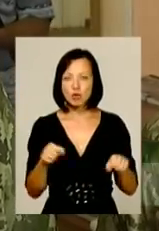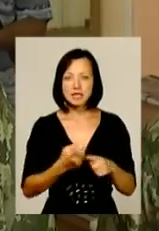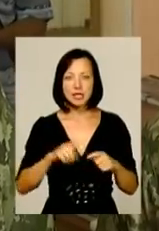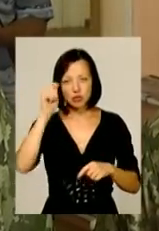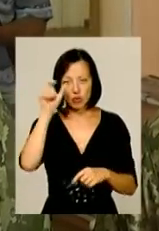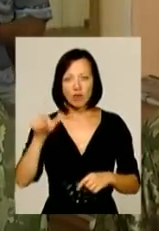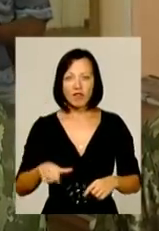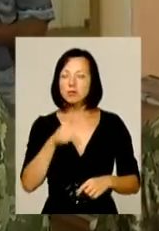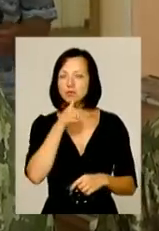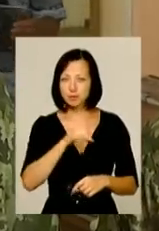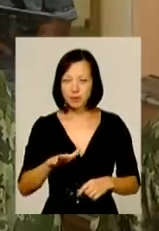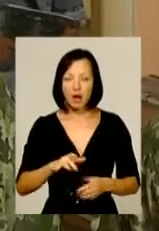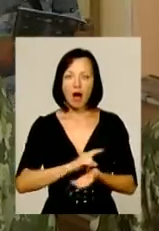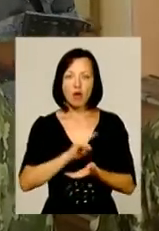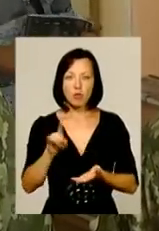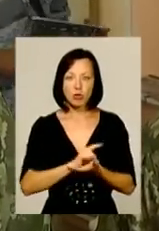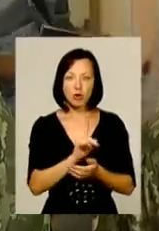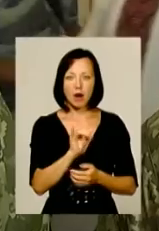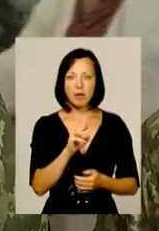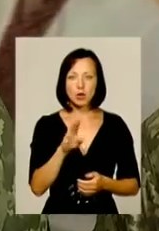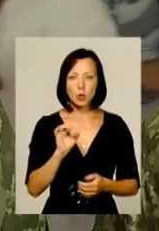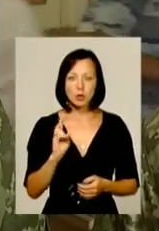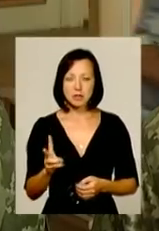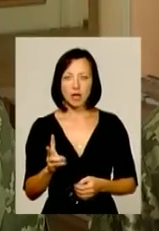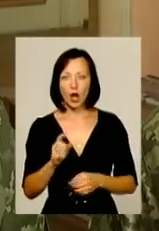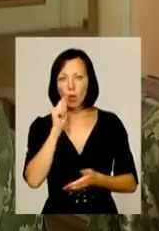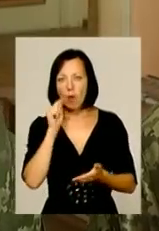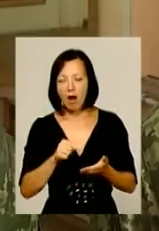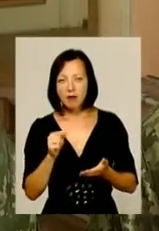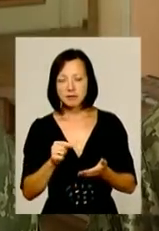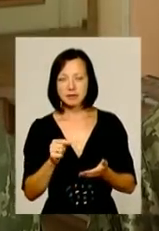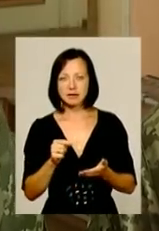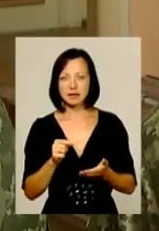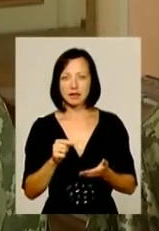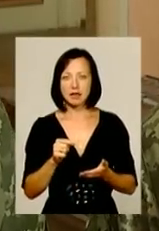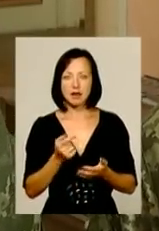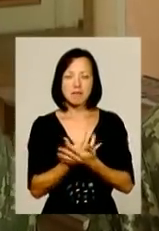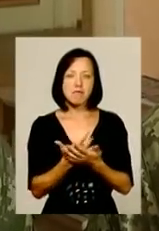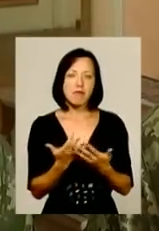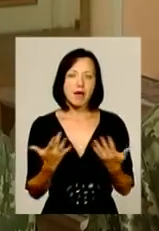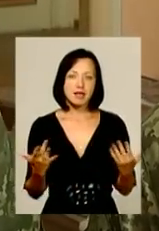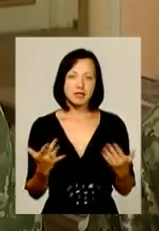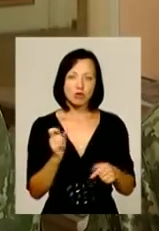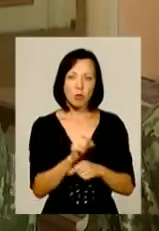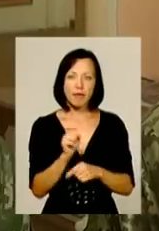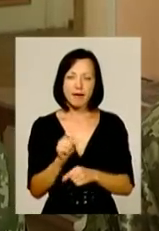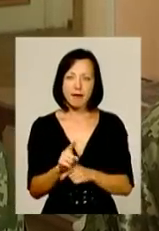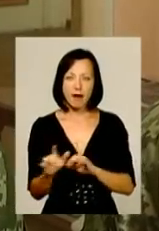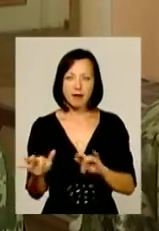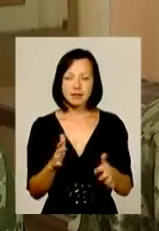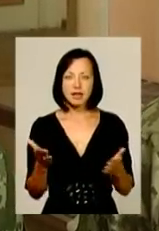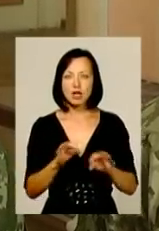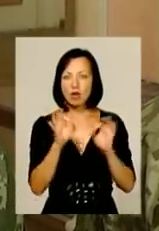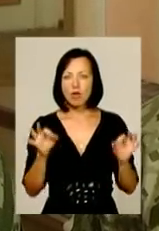чоловік прийшов. Аеропорт Краматорський, аеропорт Луганський, безліч операцій, які